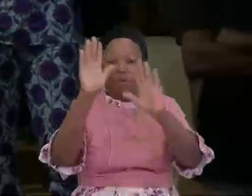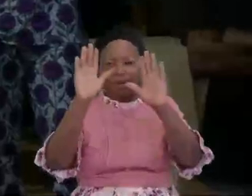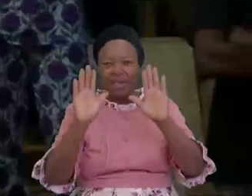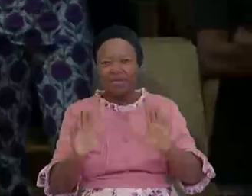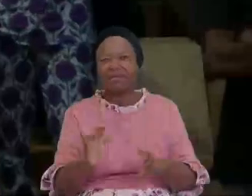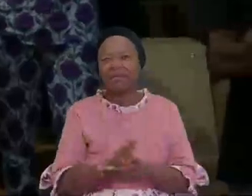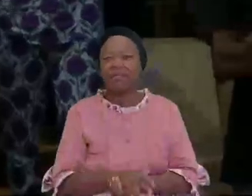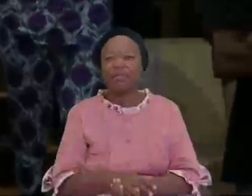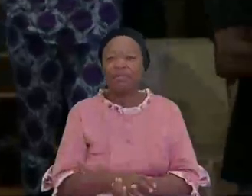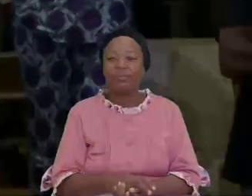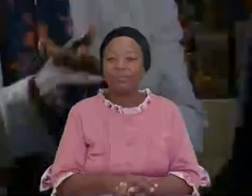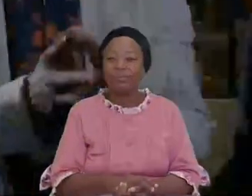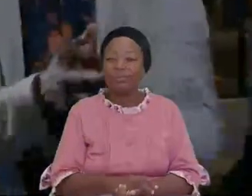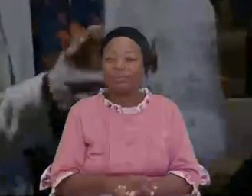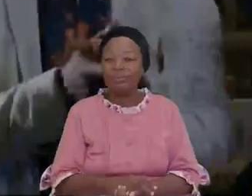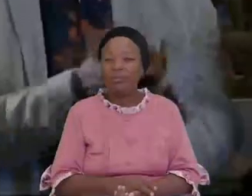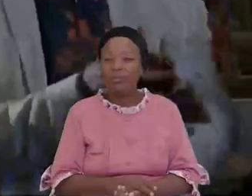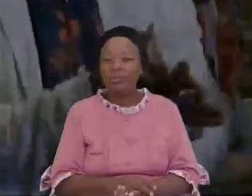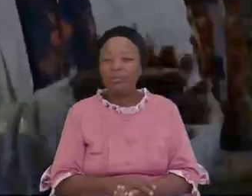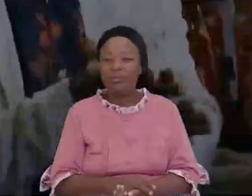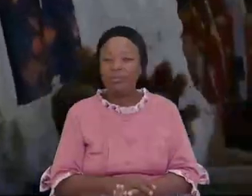est merveilleux.